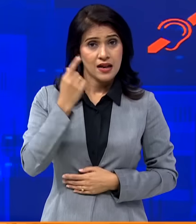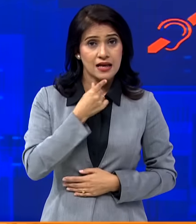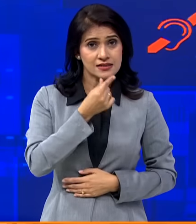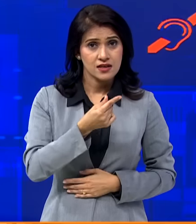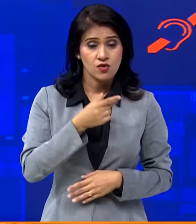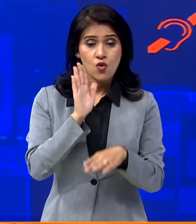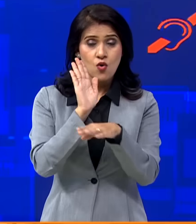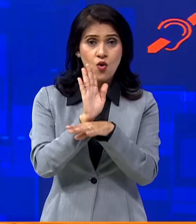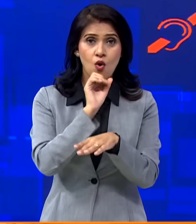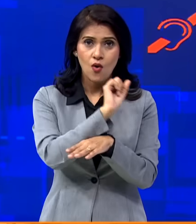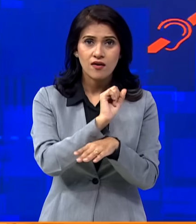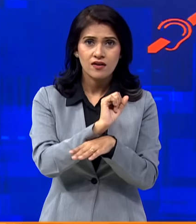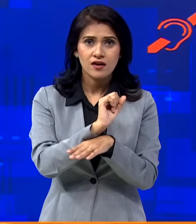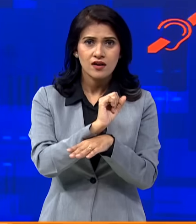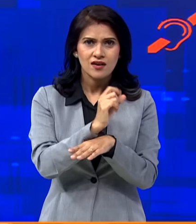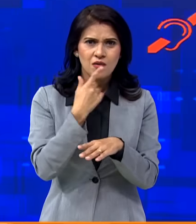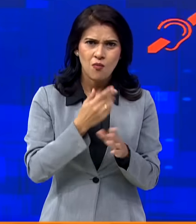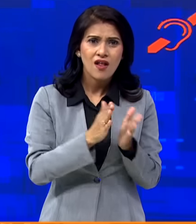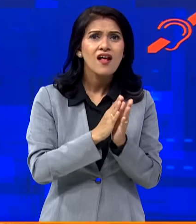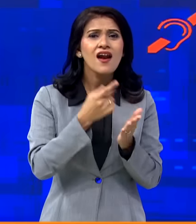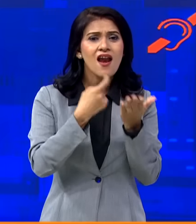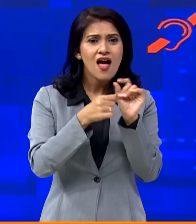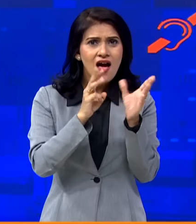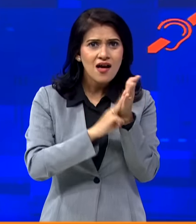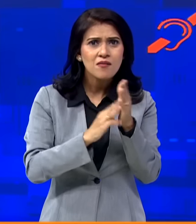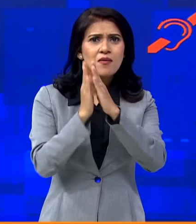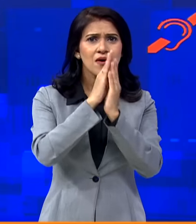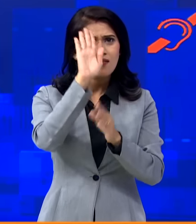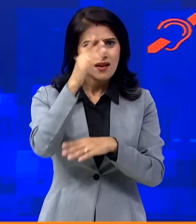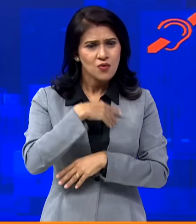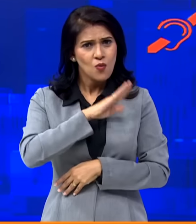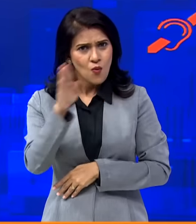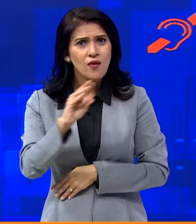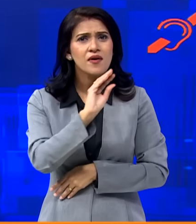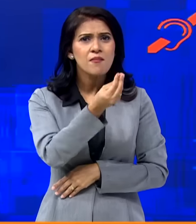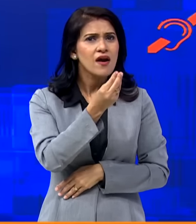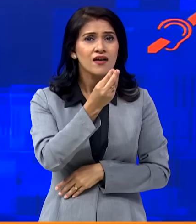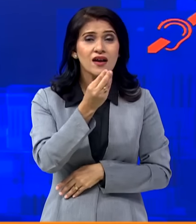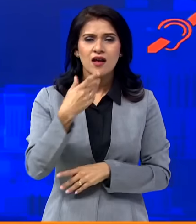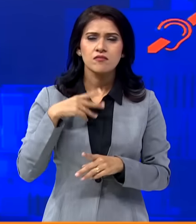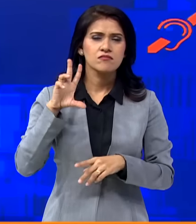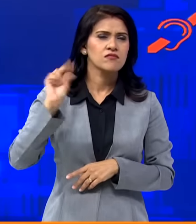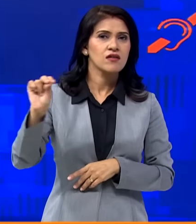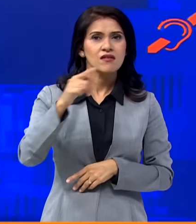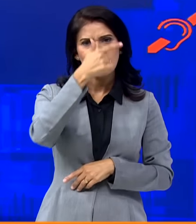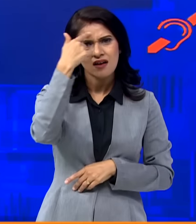मैंने कहा कि भगवान राम का निमंत्रण मिलना सौभाग्य का विषय है और उसे ठुकराना दुर्भाग्य का विषय